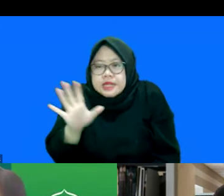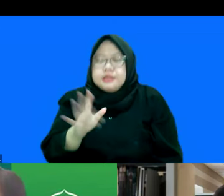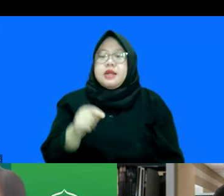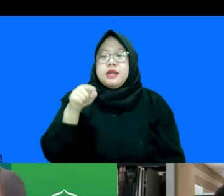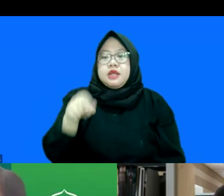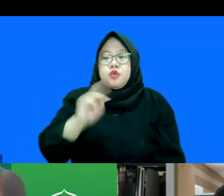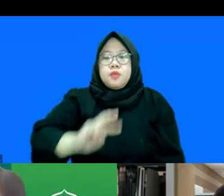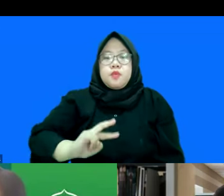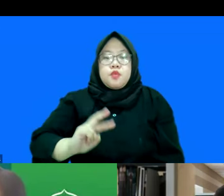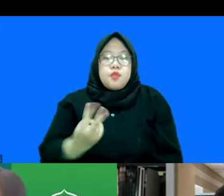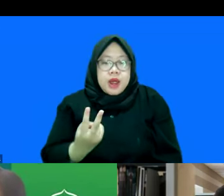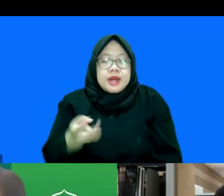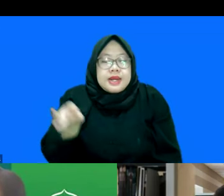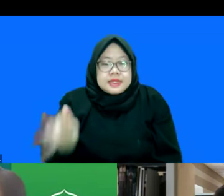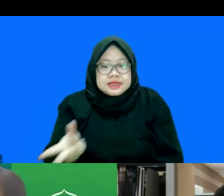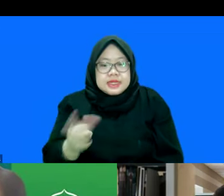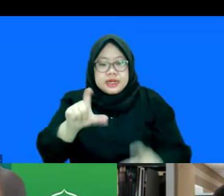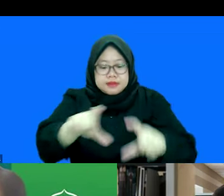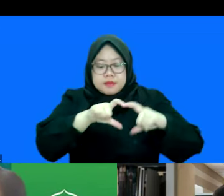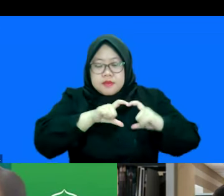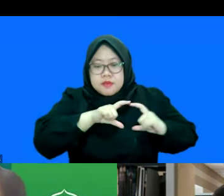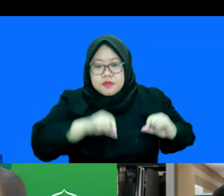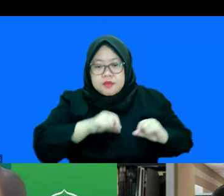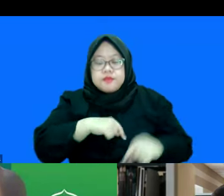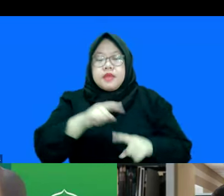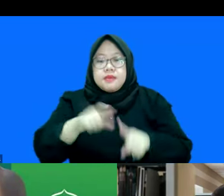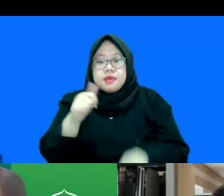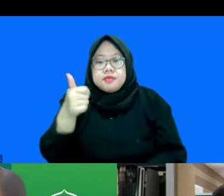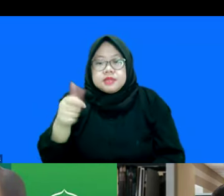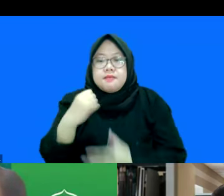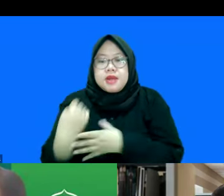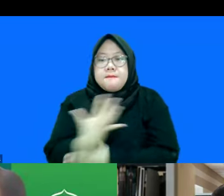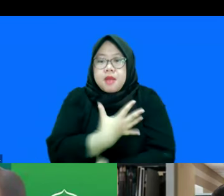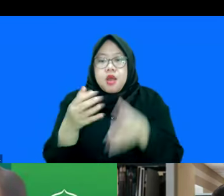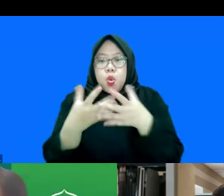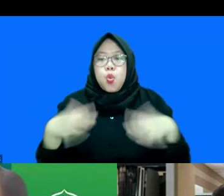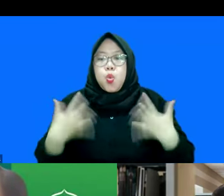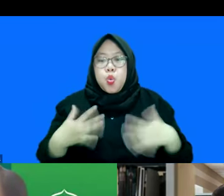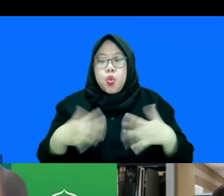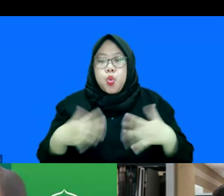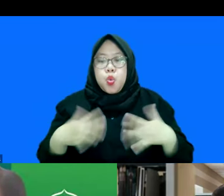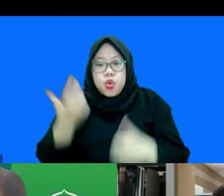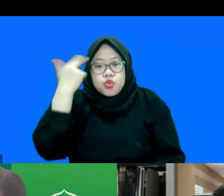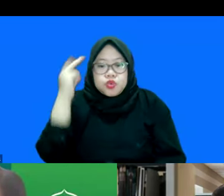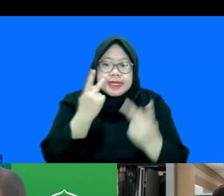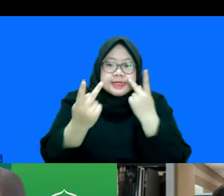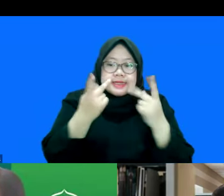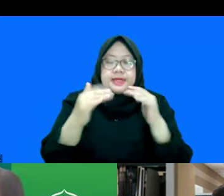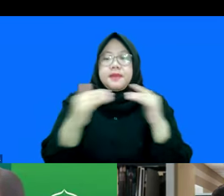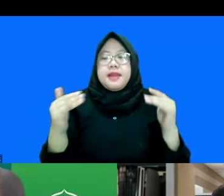yang kecil dengan memasang kamera di setiap perbuatan, tapi akan memberikan dampak yang luar biasa besar untuk masalah check and balance di